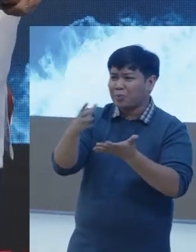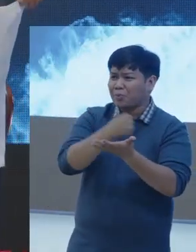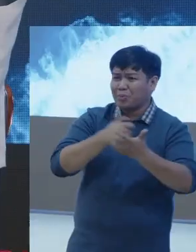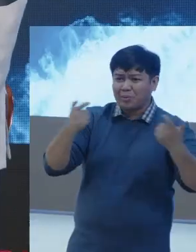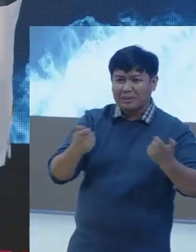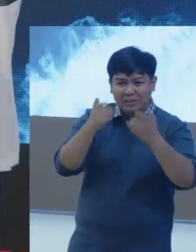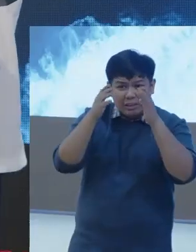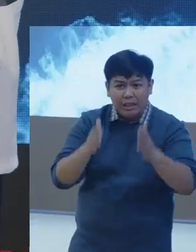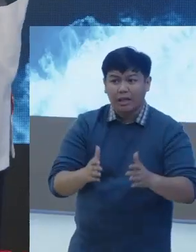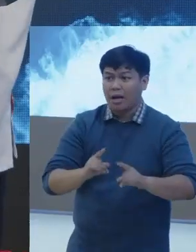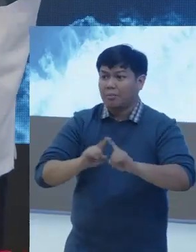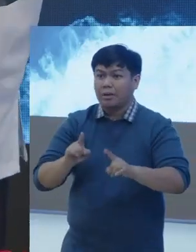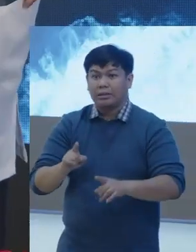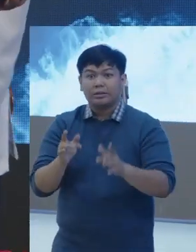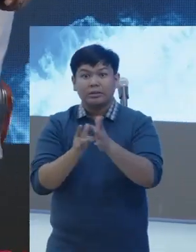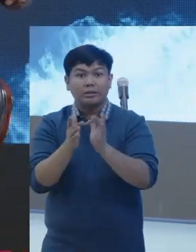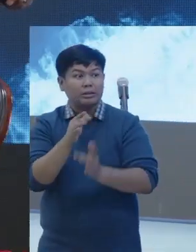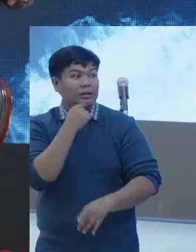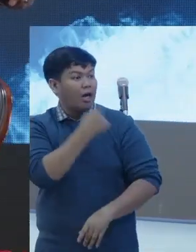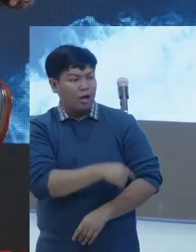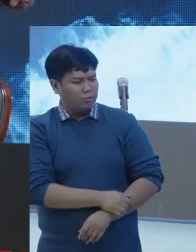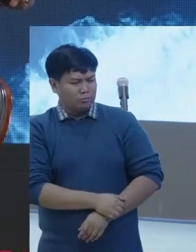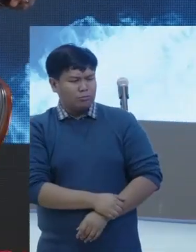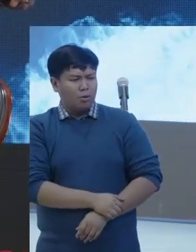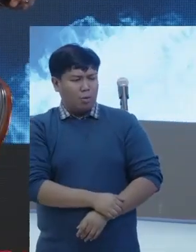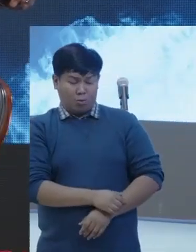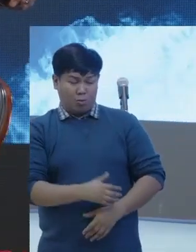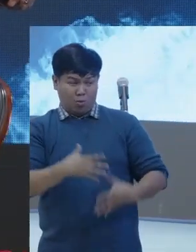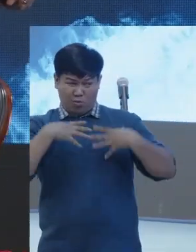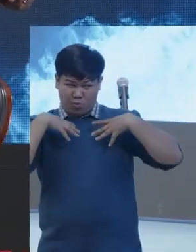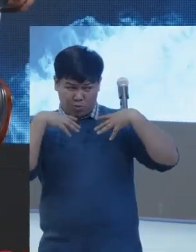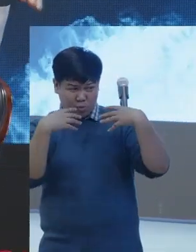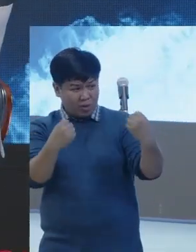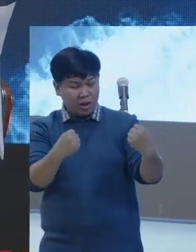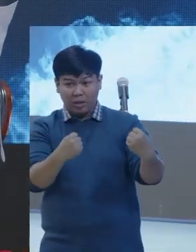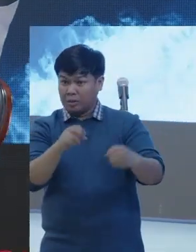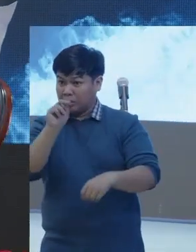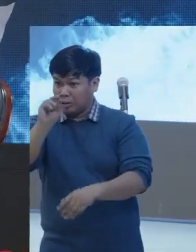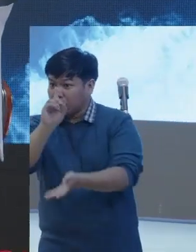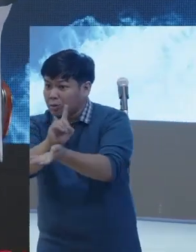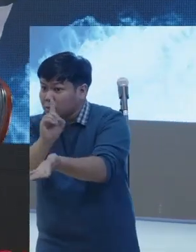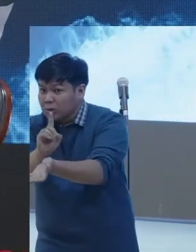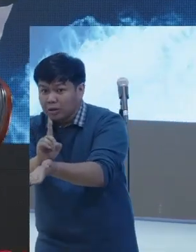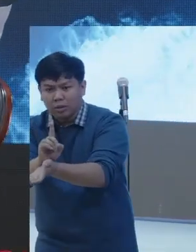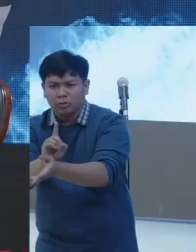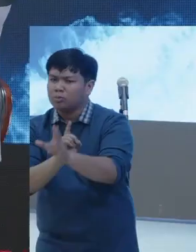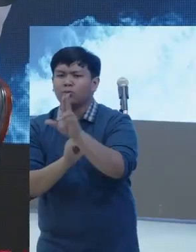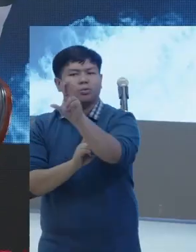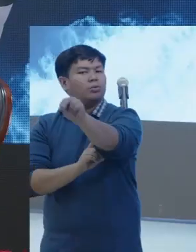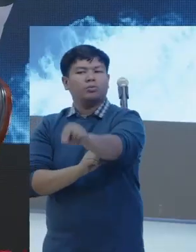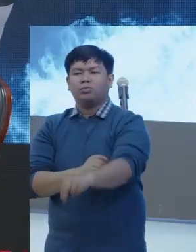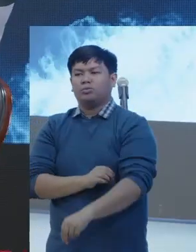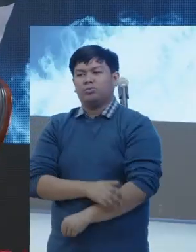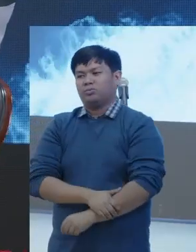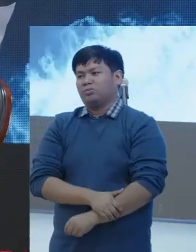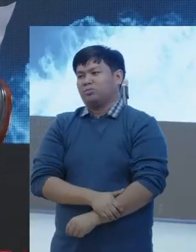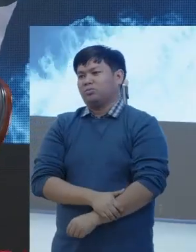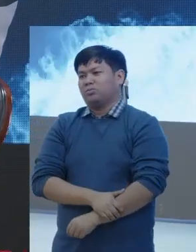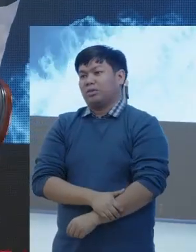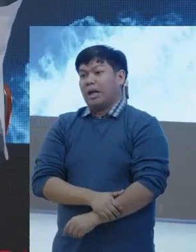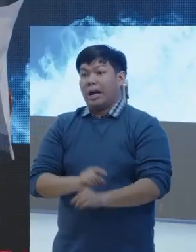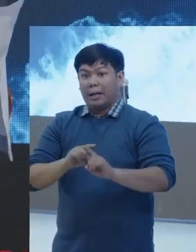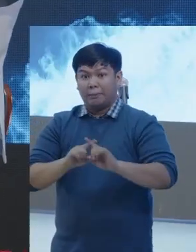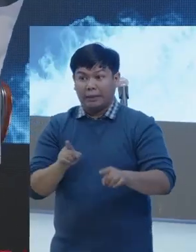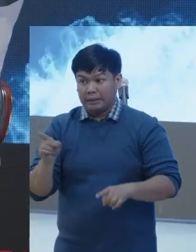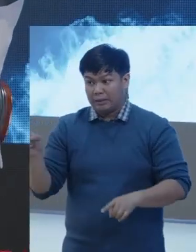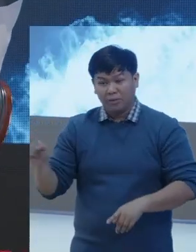But when he heard it, he said, those who are well have no need of a physician, but